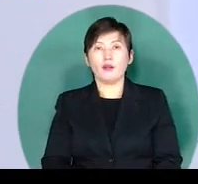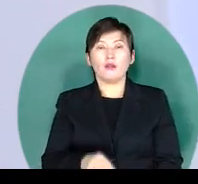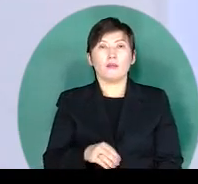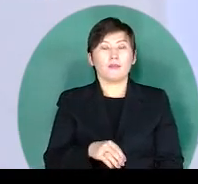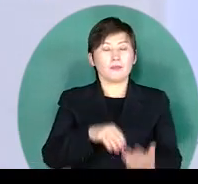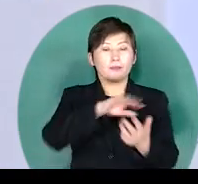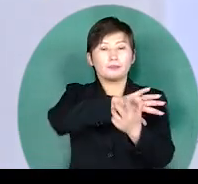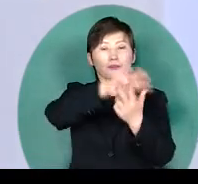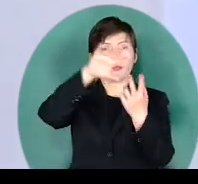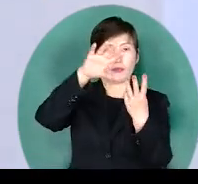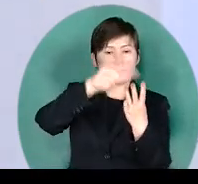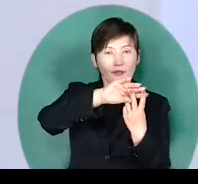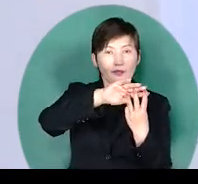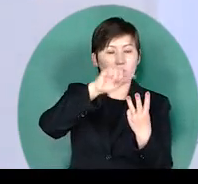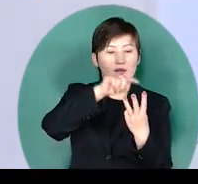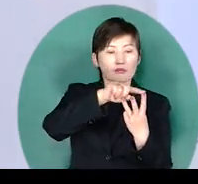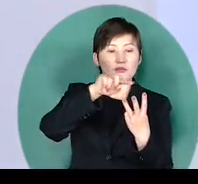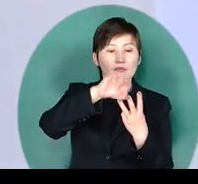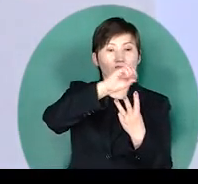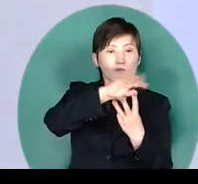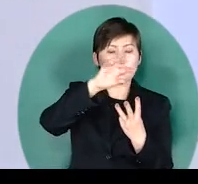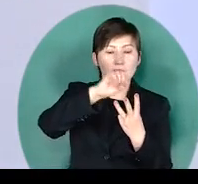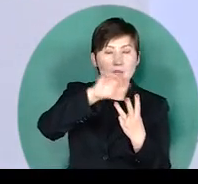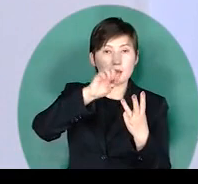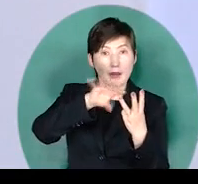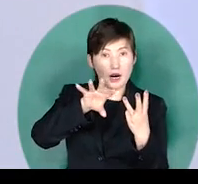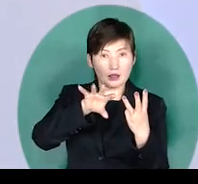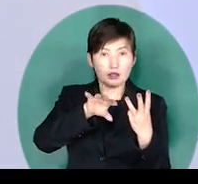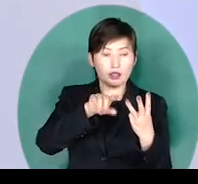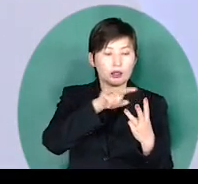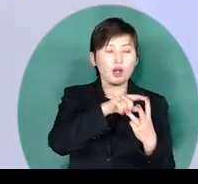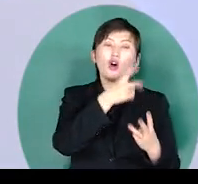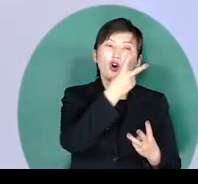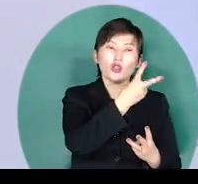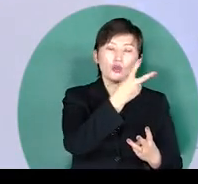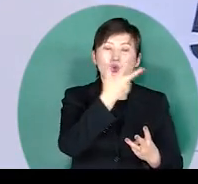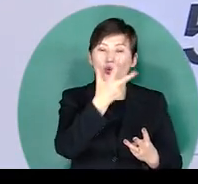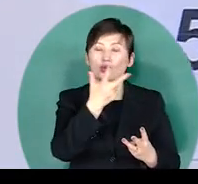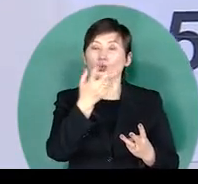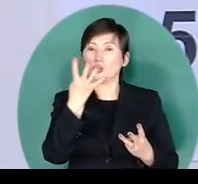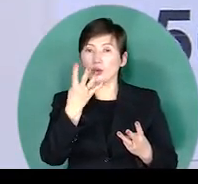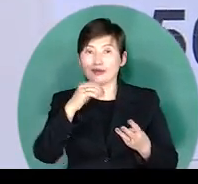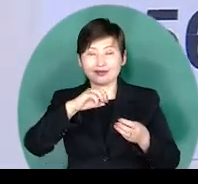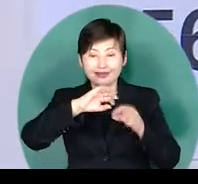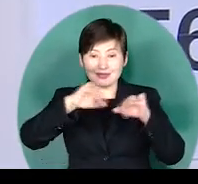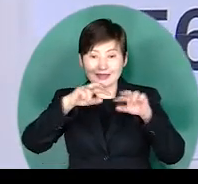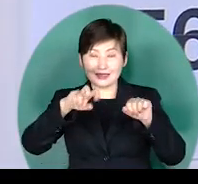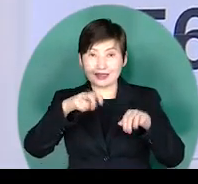Эдгээр тоог орны нэмэгдэхүүний нийлбэл хэлбэрт задлан бичээрэй гэсэн юм тийм ээ. За 234-ийг хэрхэн яаж задлах вэ?